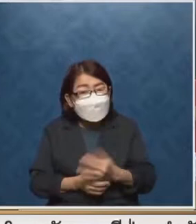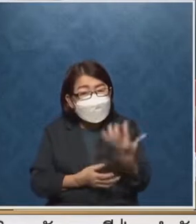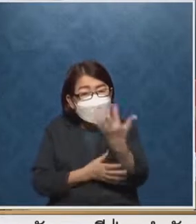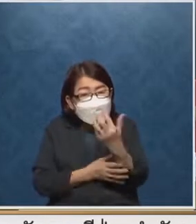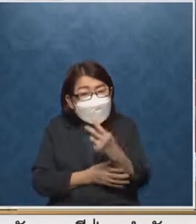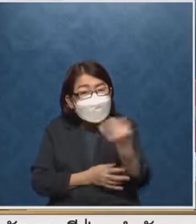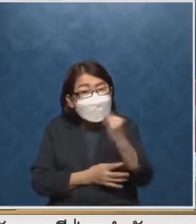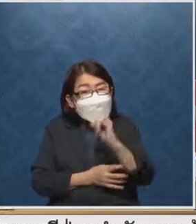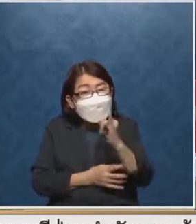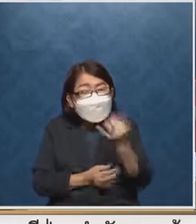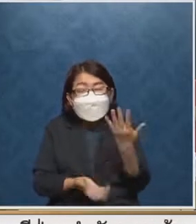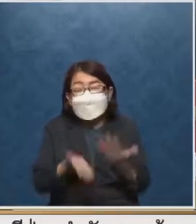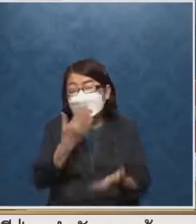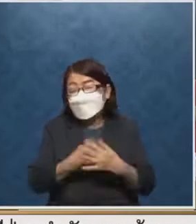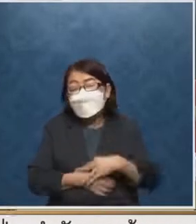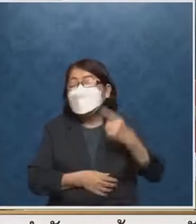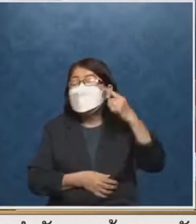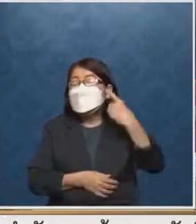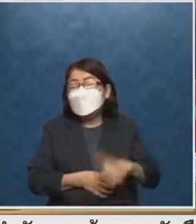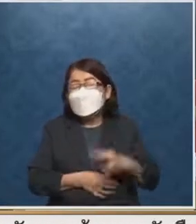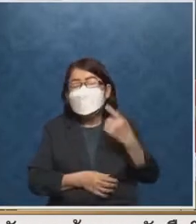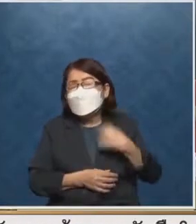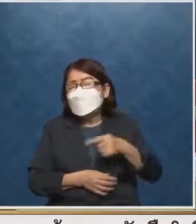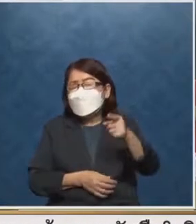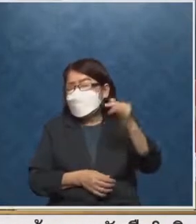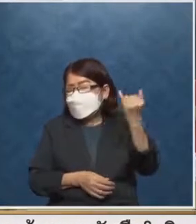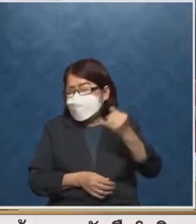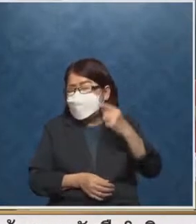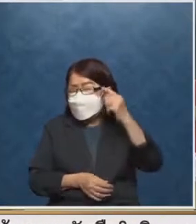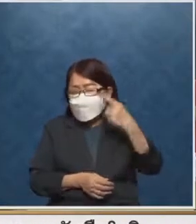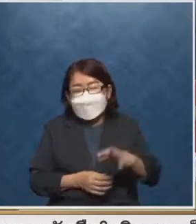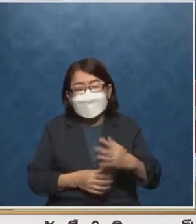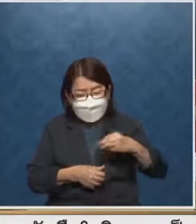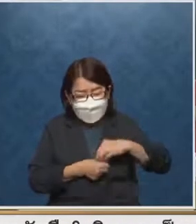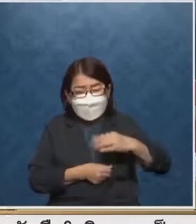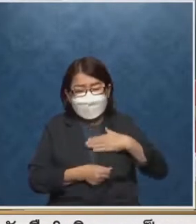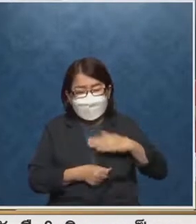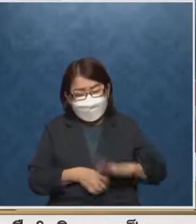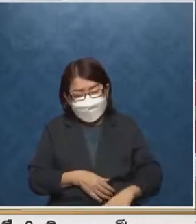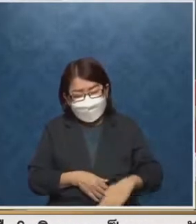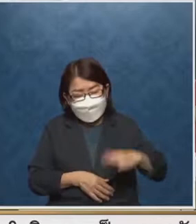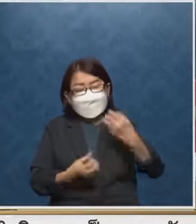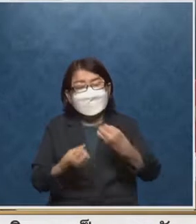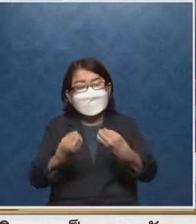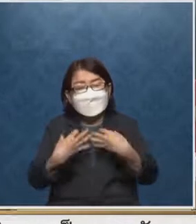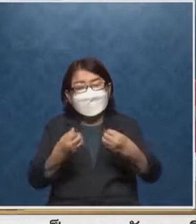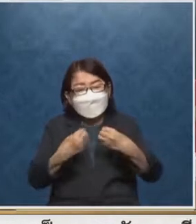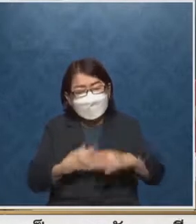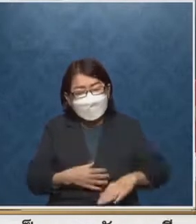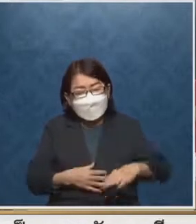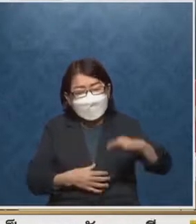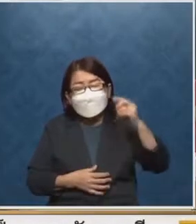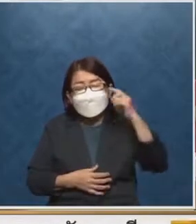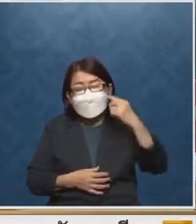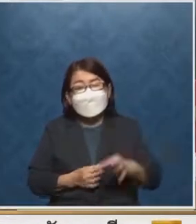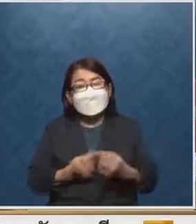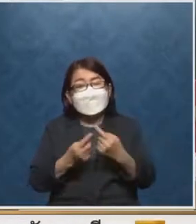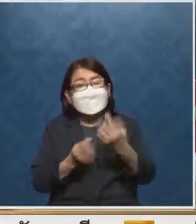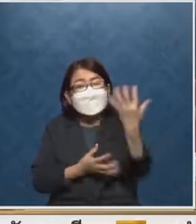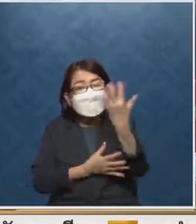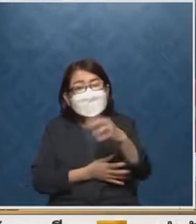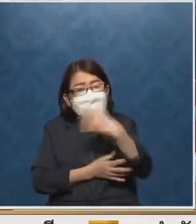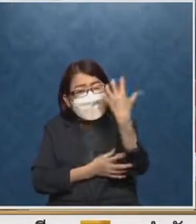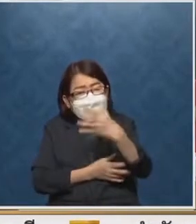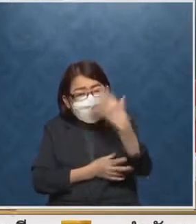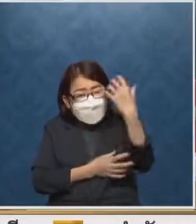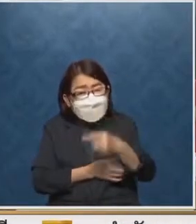านของจิตใจพื้นฐานของความรู้สึกนึกคิดที่มีมาตั้งแต่เด็กๆต่อให้สื่อที่ไหนจะมาหลอกม